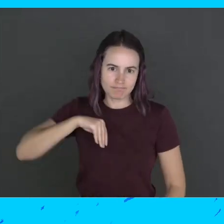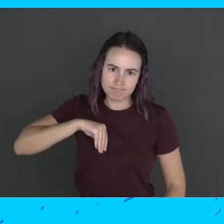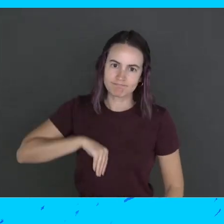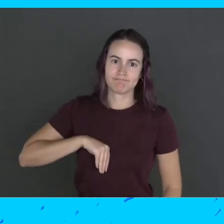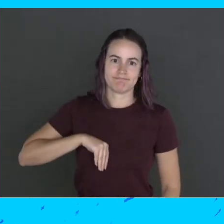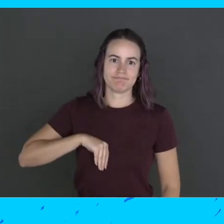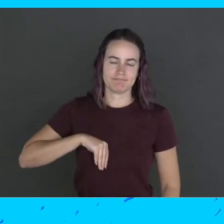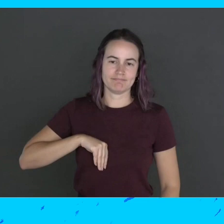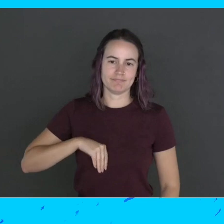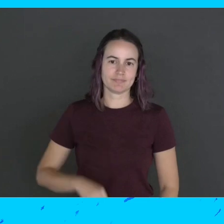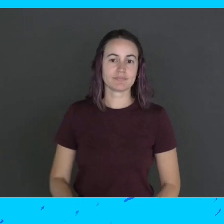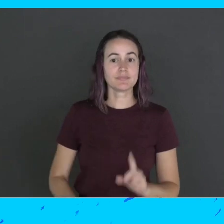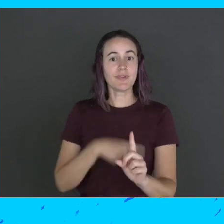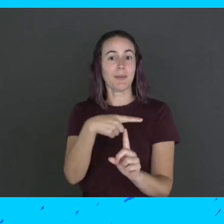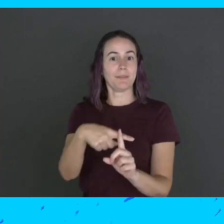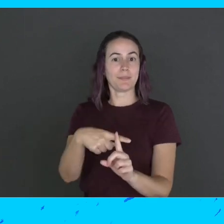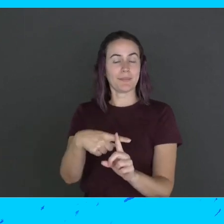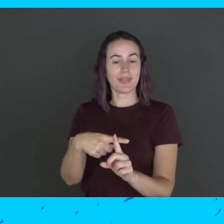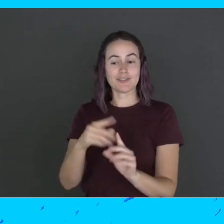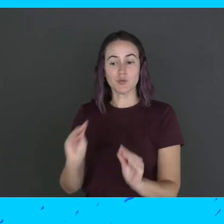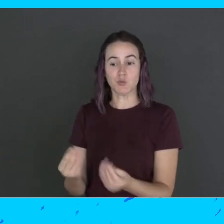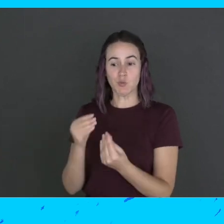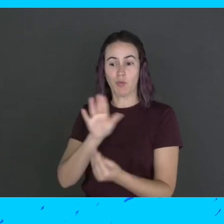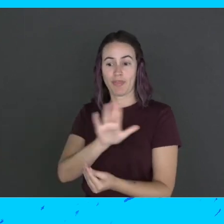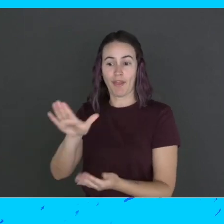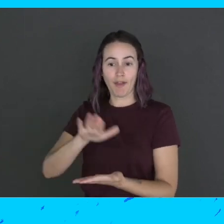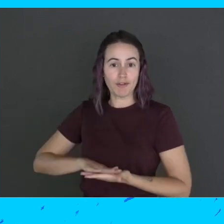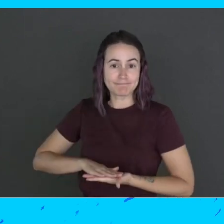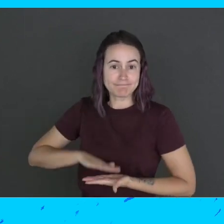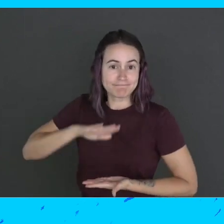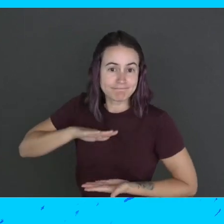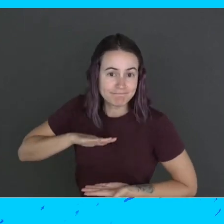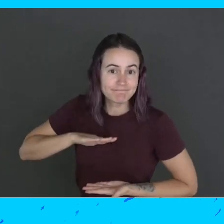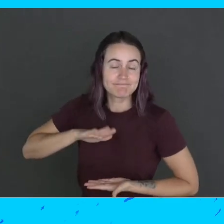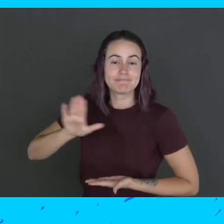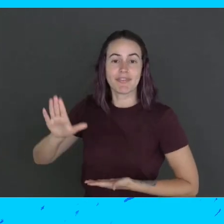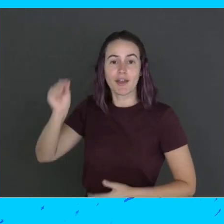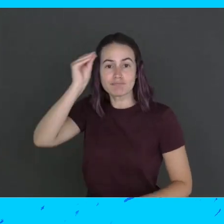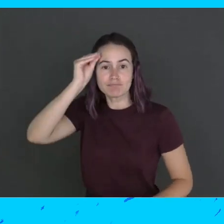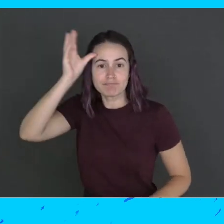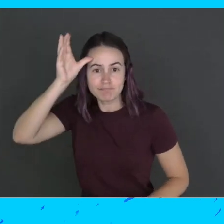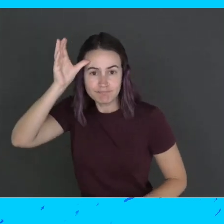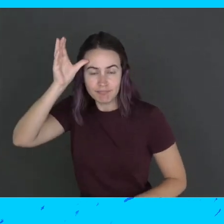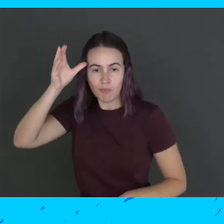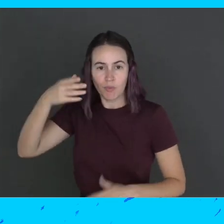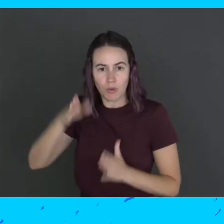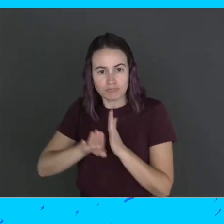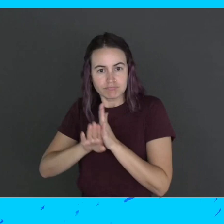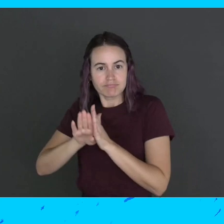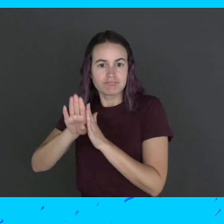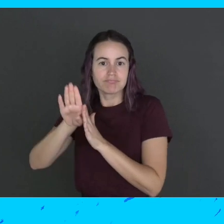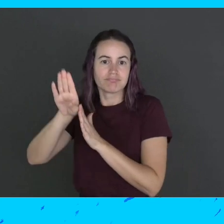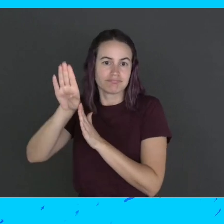contribuer et ça aide à construire leur capacité, leur intelligence.